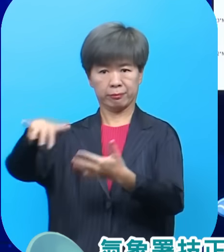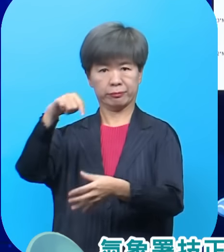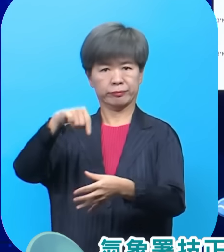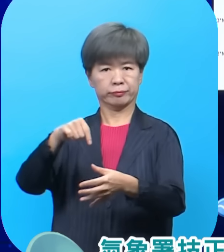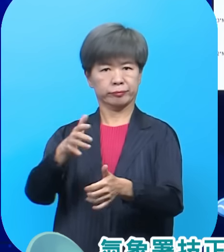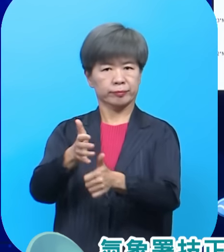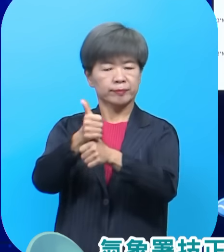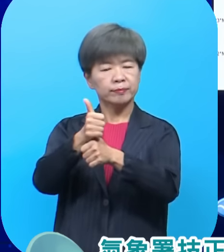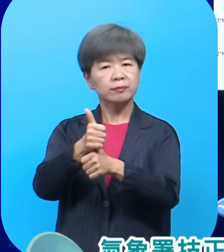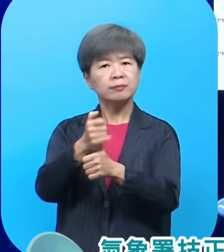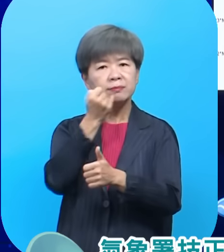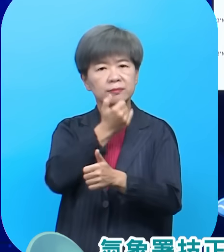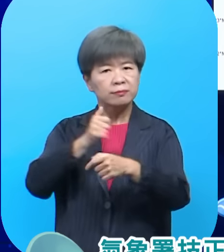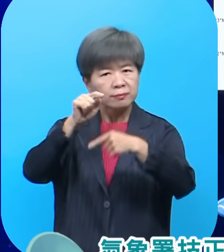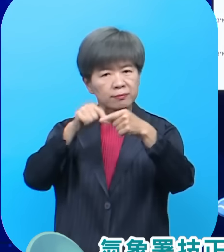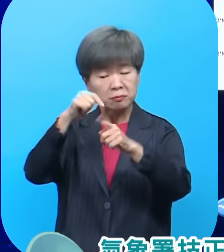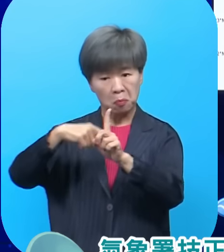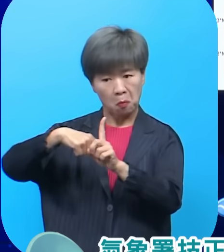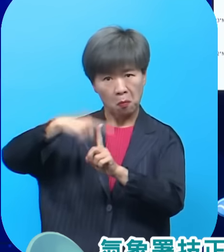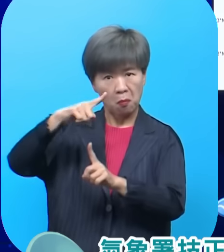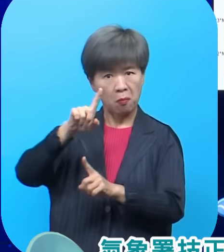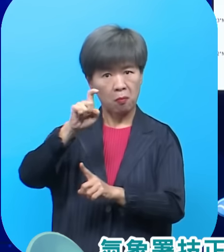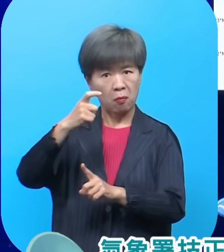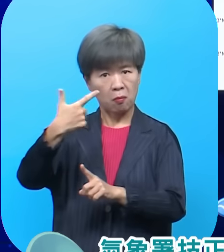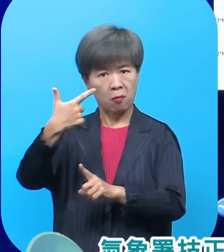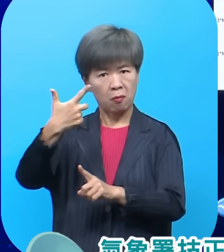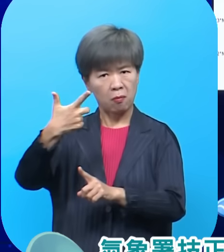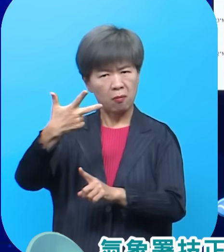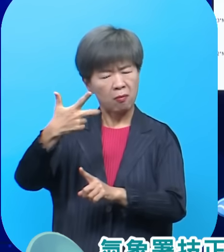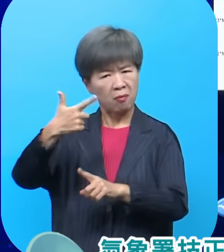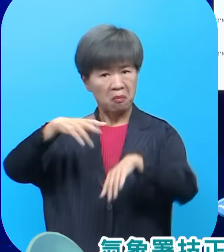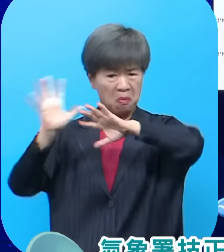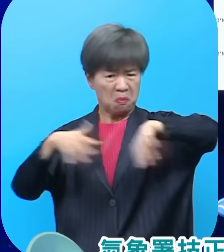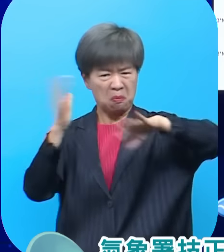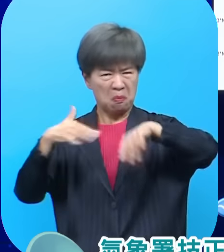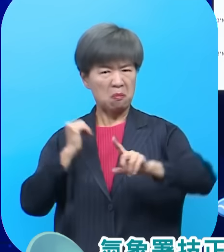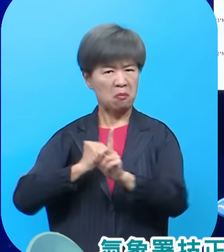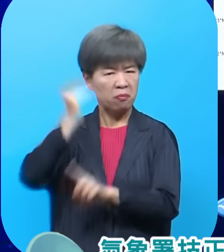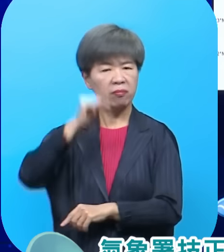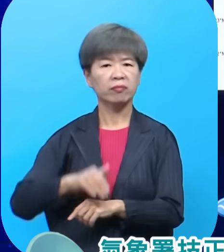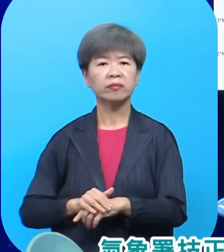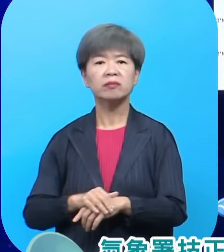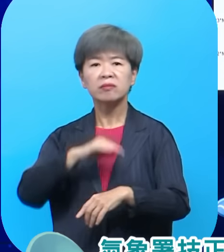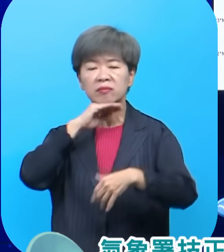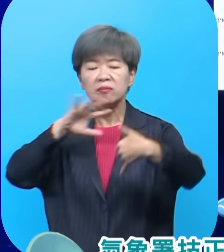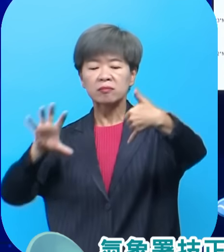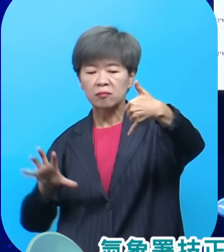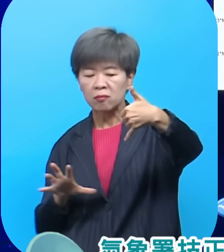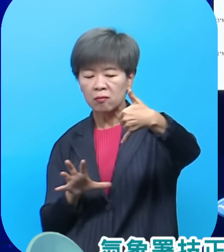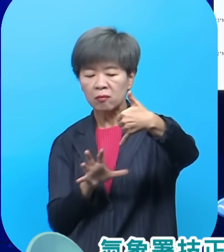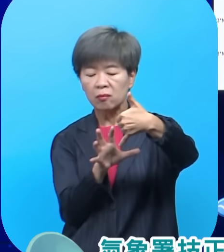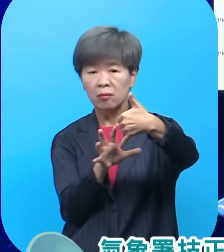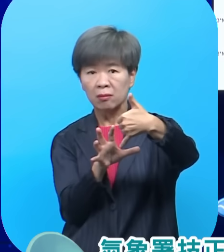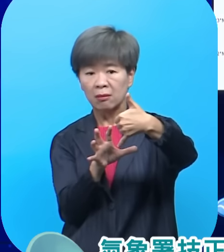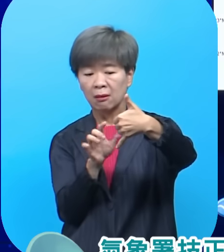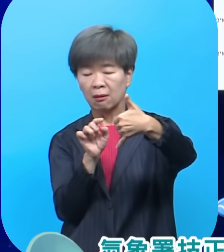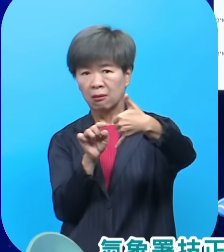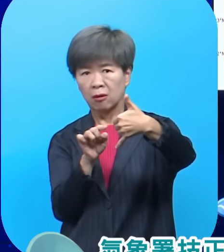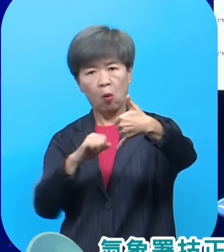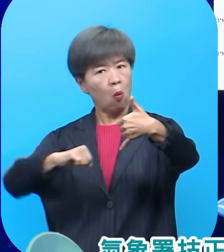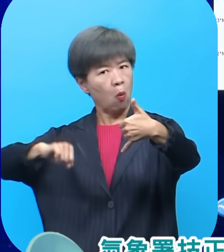台风中心可能会平均风是16级，阵风17级以上。而且台风中心未来在登陆的时候，它这比较这